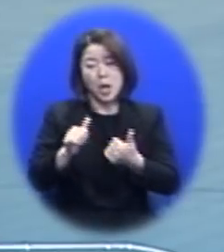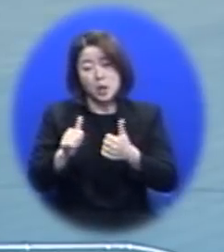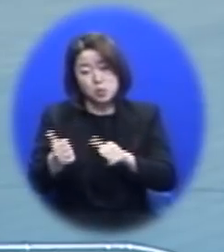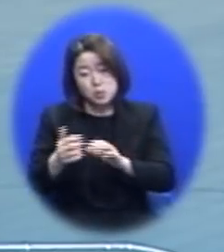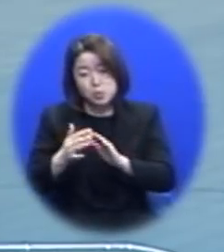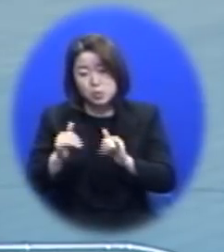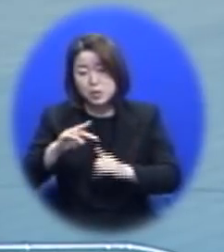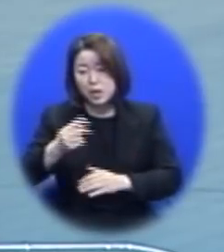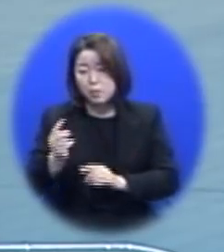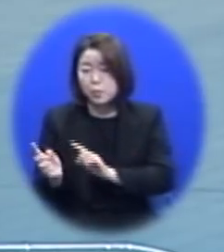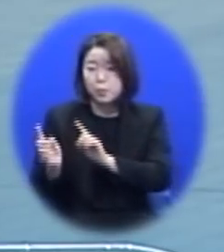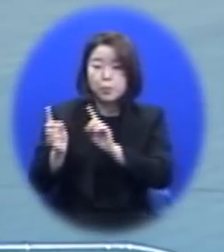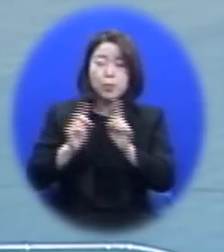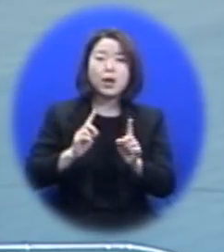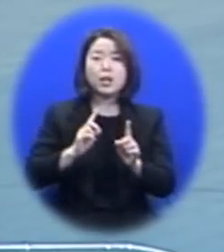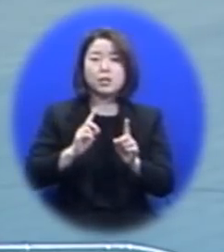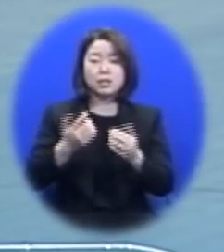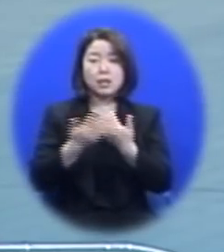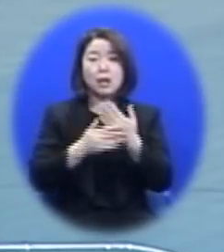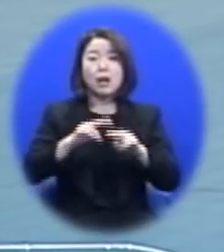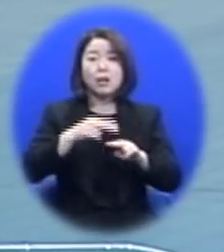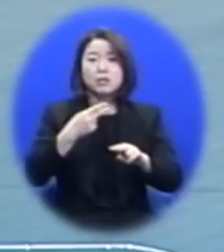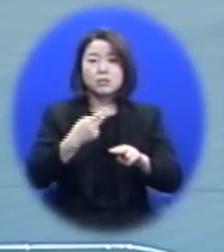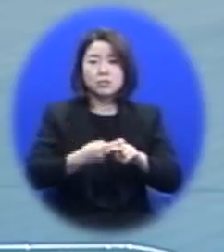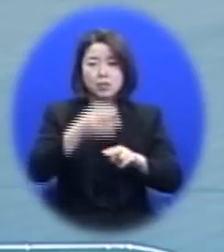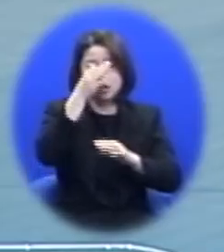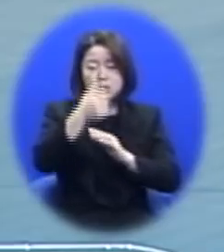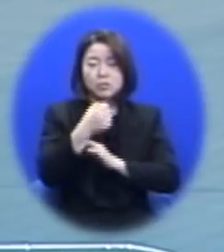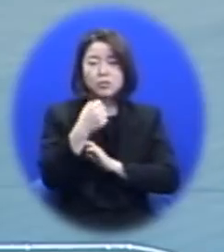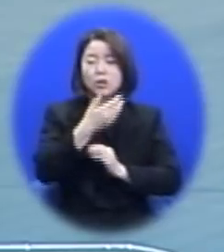살려내는 은사와 능력이 귀하지요.